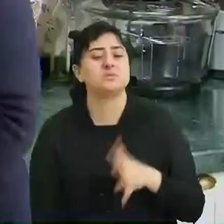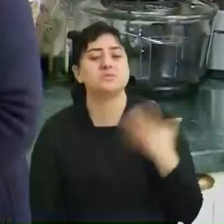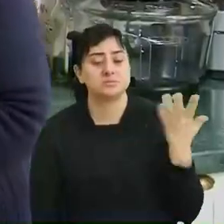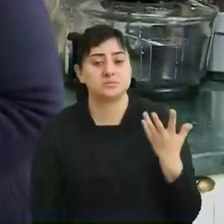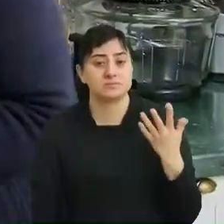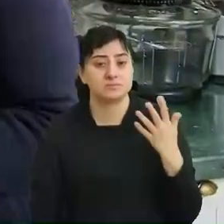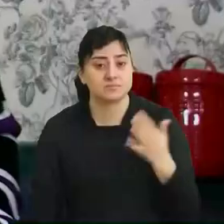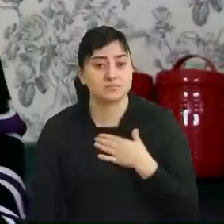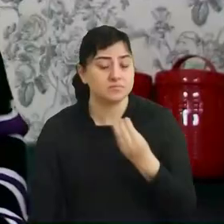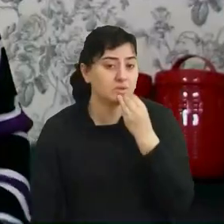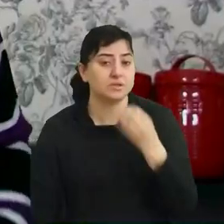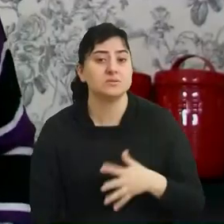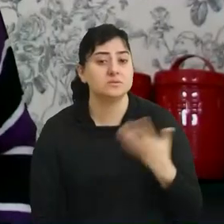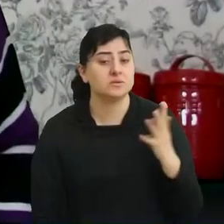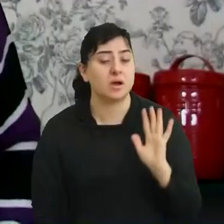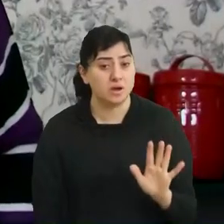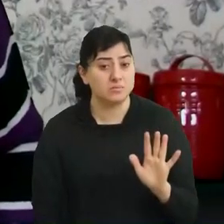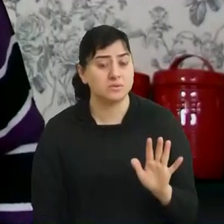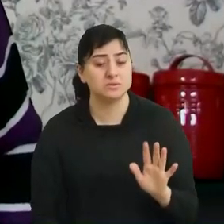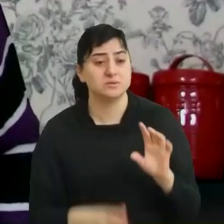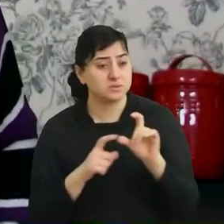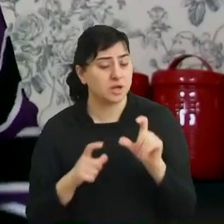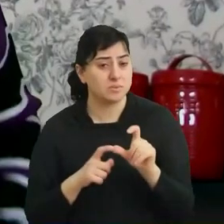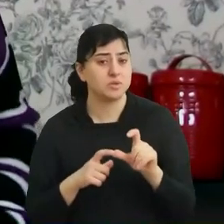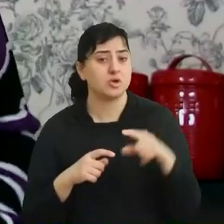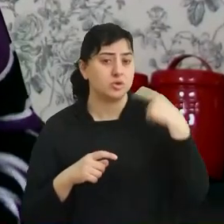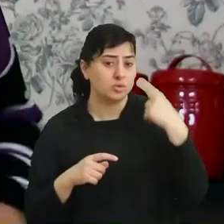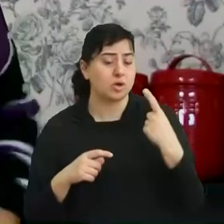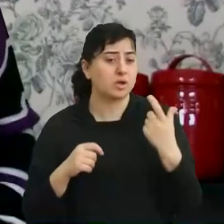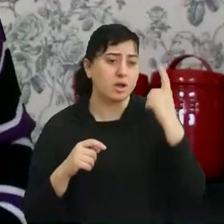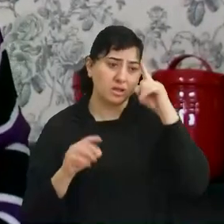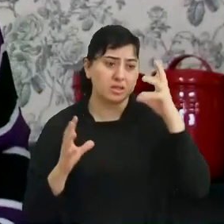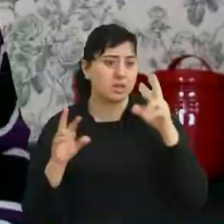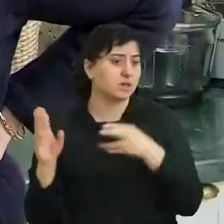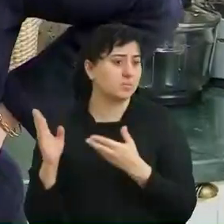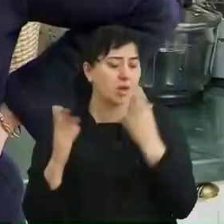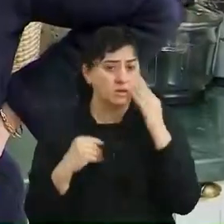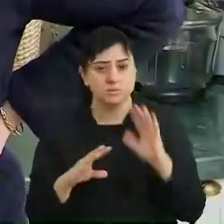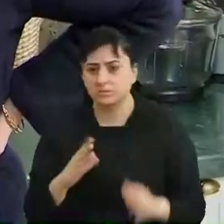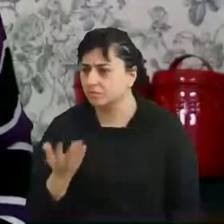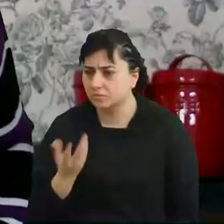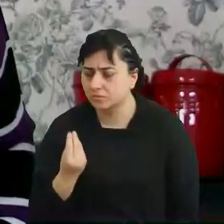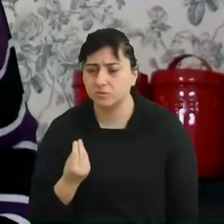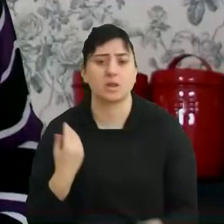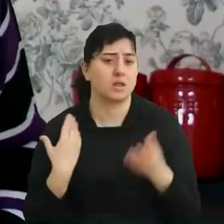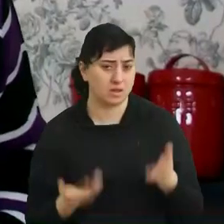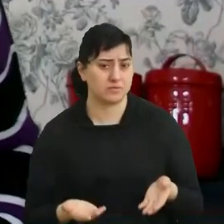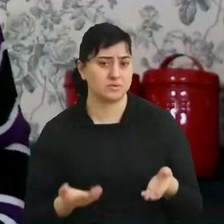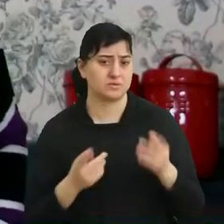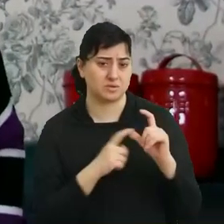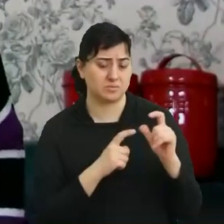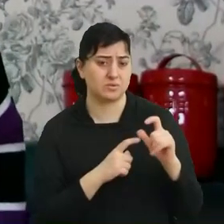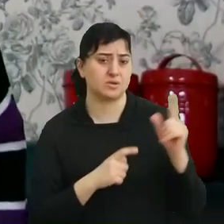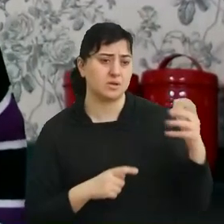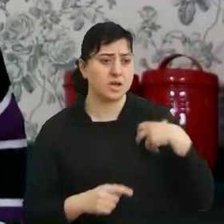istemiyorum. Yemek istemiyorum ya. Yalnız Zarp Bey ile Riyam Hanım kafayı yemiş durumdalar. Kafayı mı yedi? Evet. Şimdi Zarp